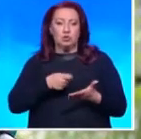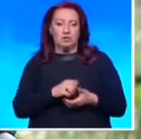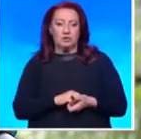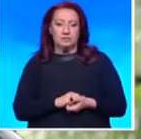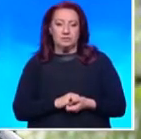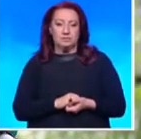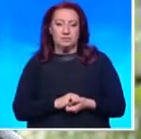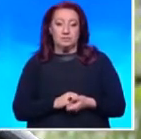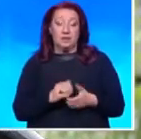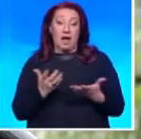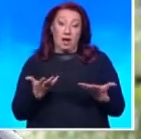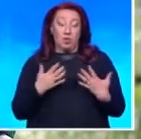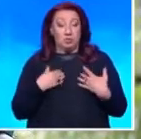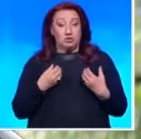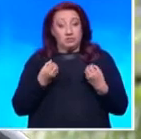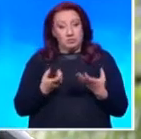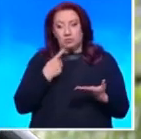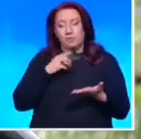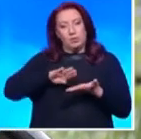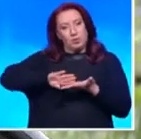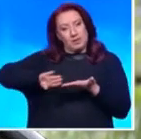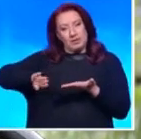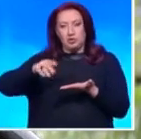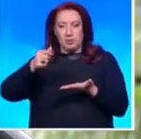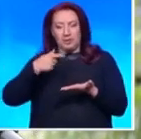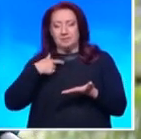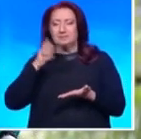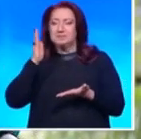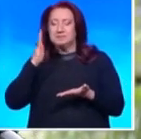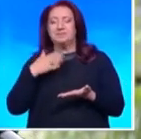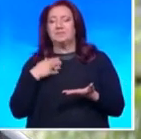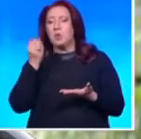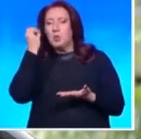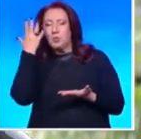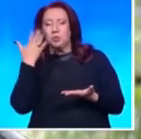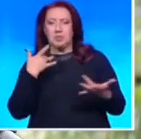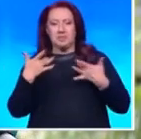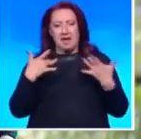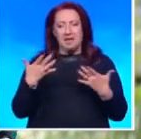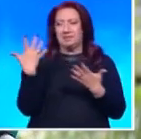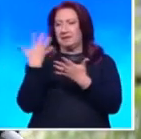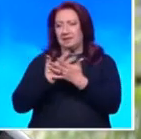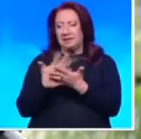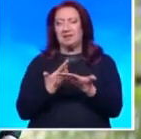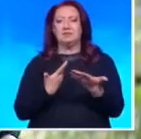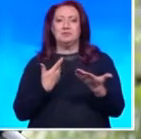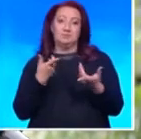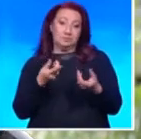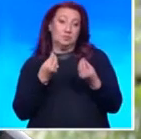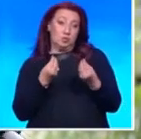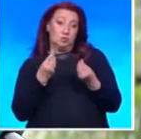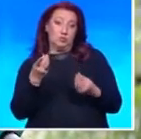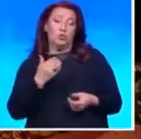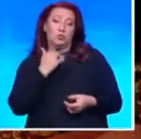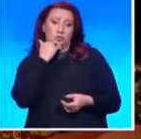Ако имаш възможност да отделеш пари за култура, за изкуство, за някакви развлечения, хобита, тогава разбирам. Значи ти имаш